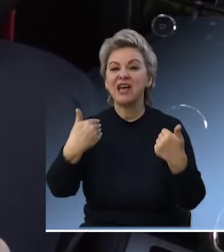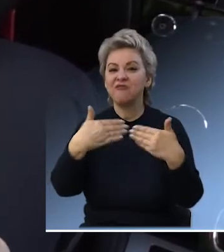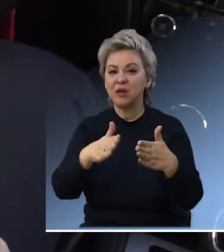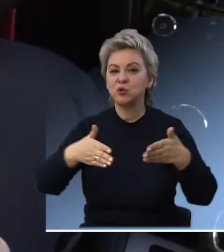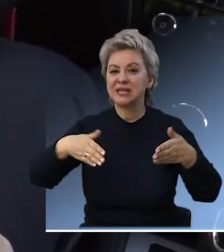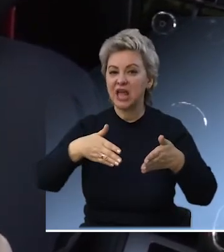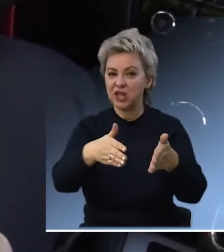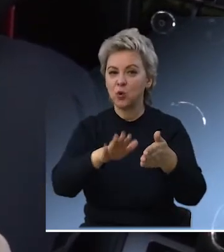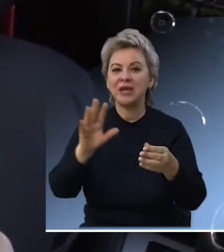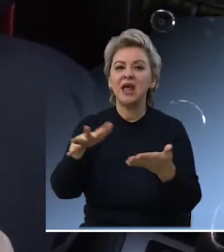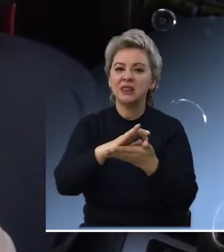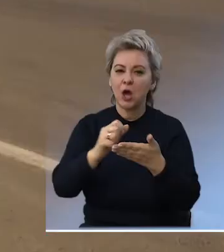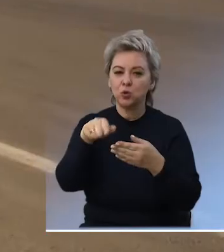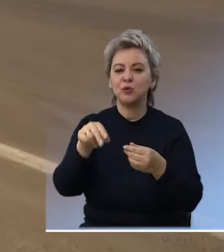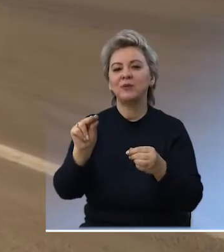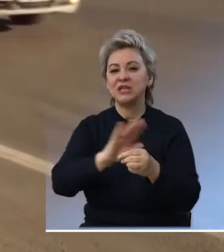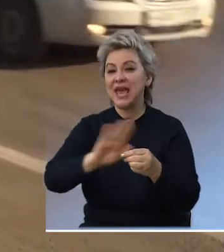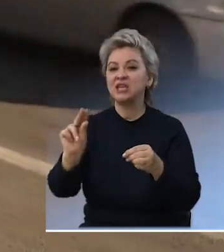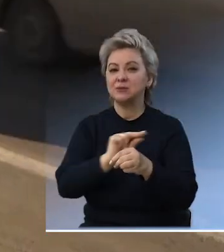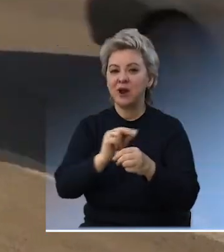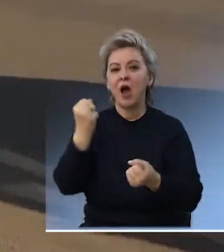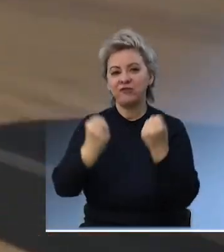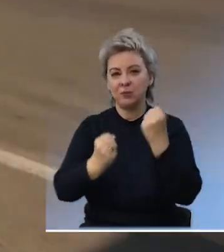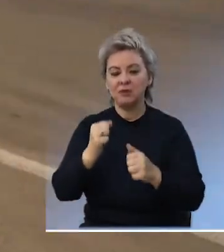за выпуск на линию неисправных автомобилей.